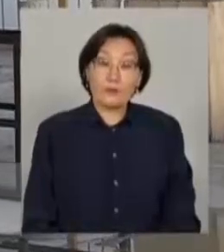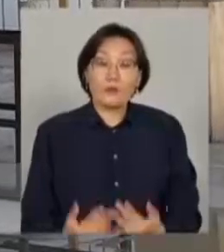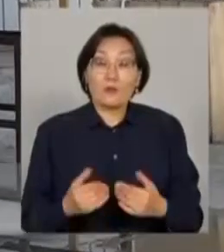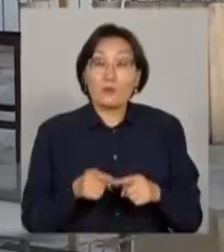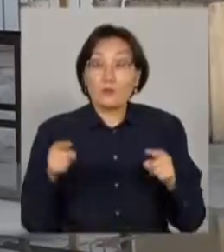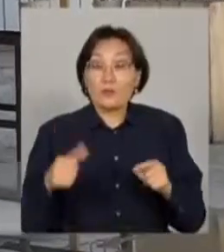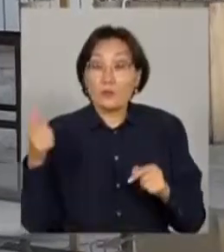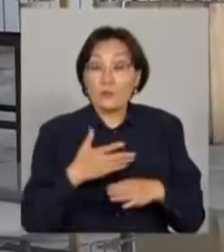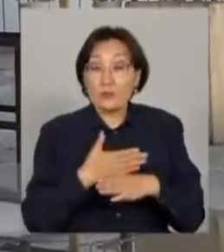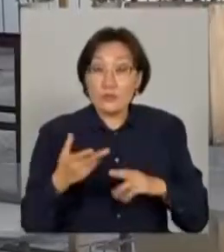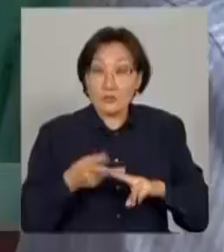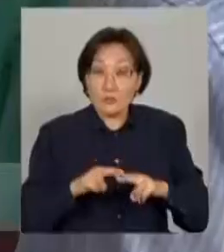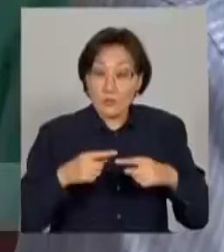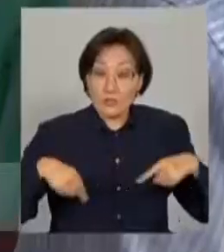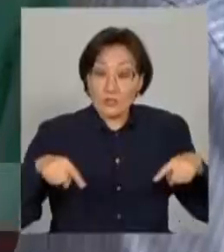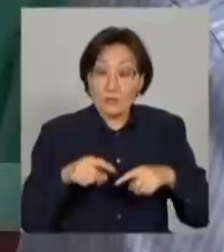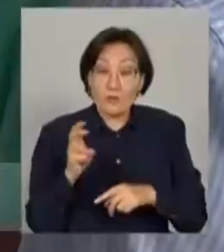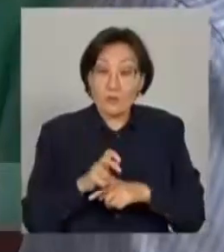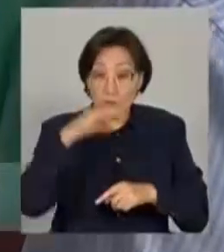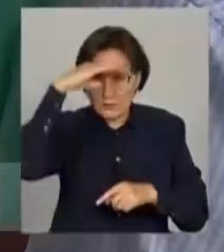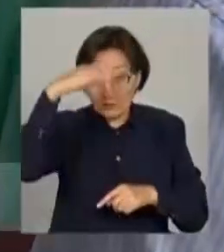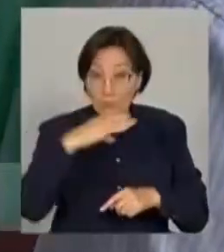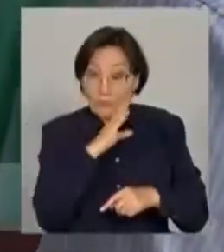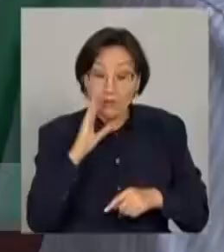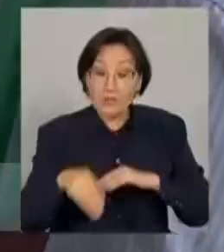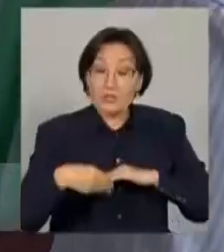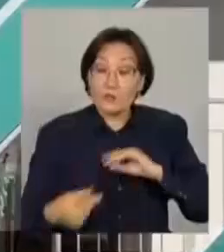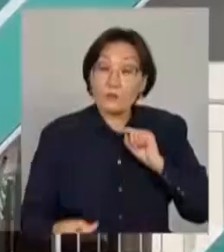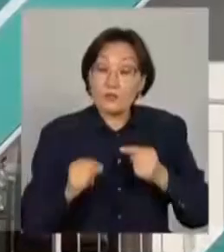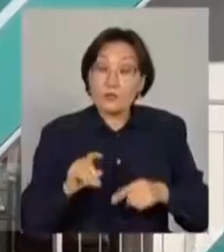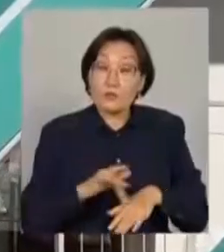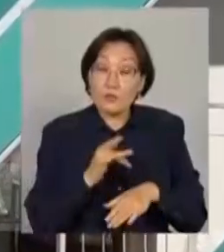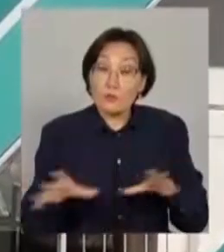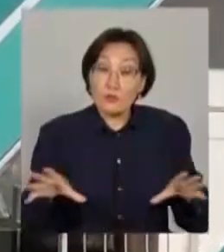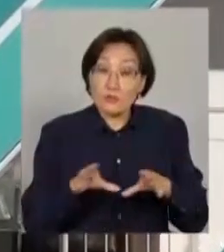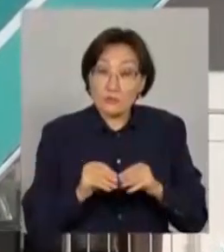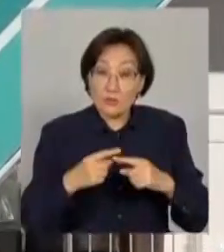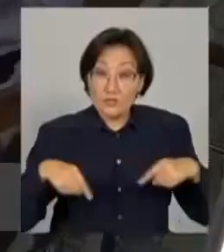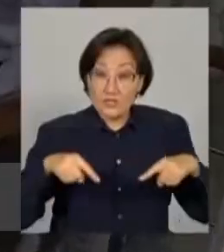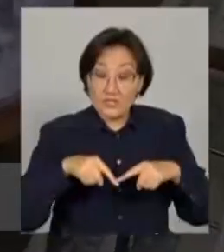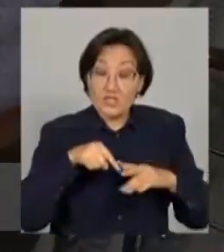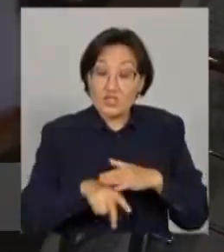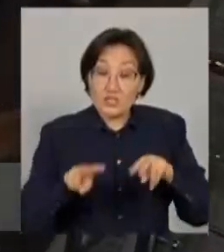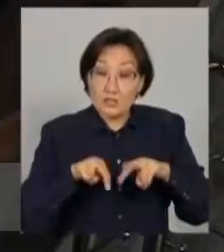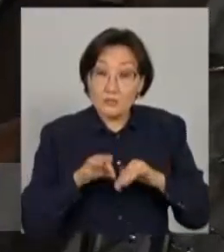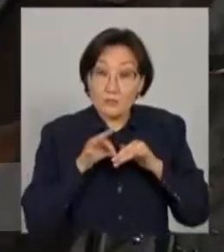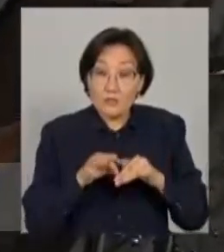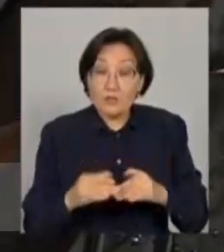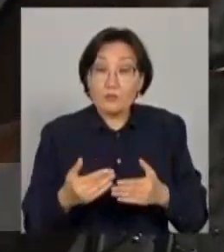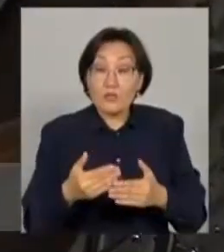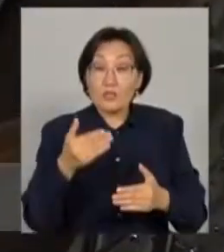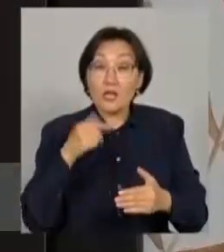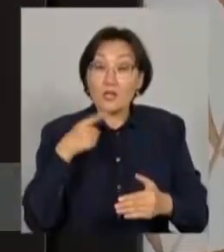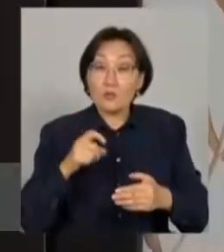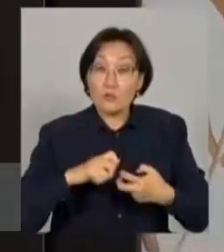Арығы апта салып аталған орталыққа келген ата-аналар сыбайлас жемқорлыққа қарсы қызметімен бірге мекеме ішін қарап шықты. Алдында айтылған